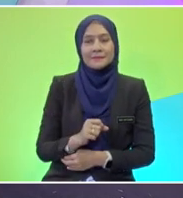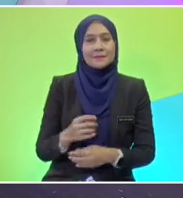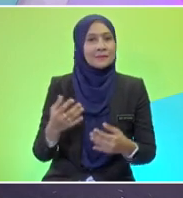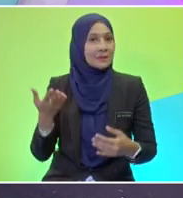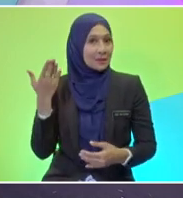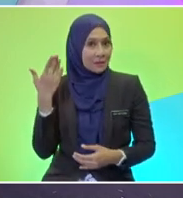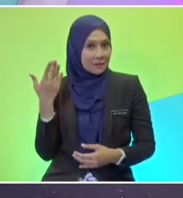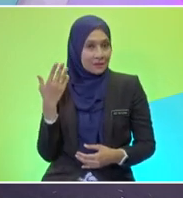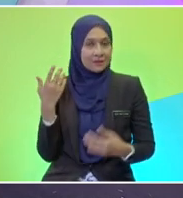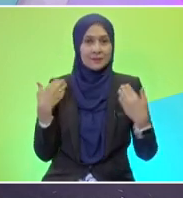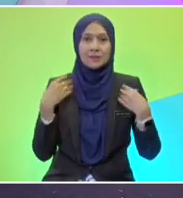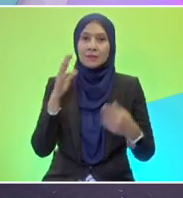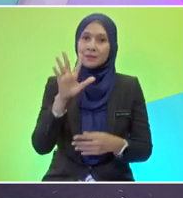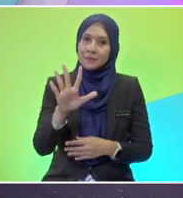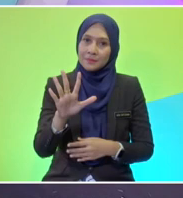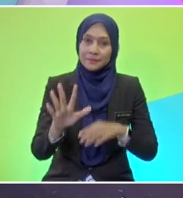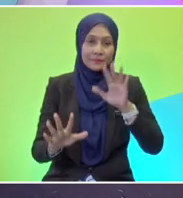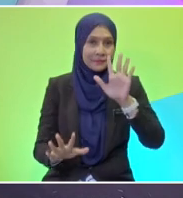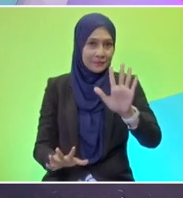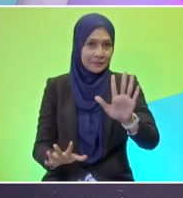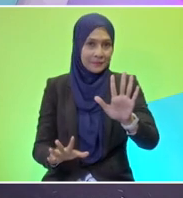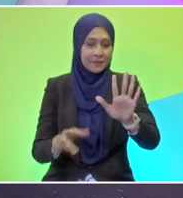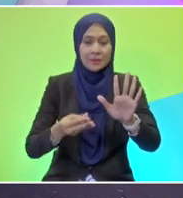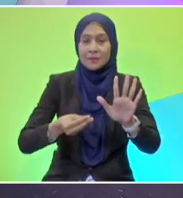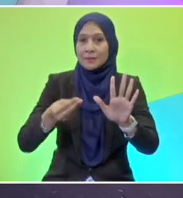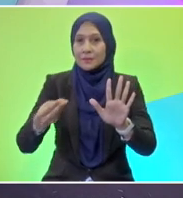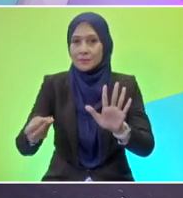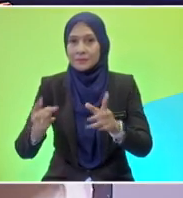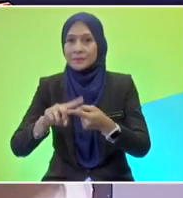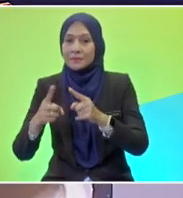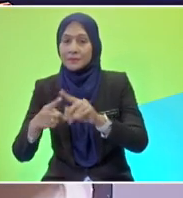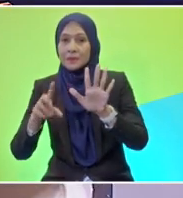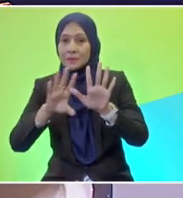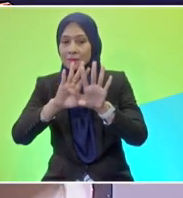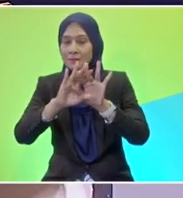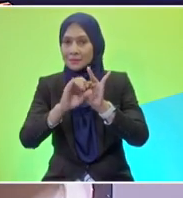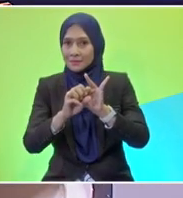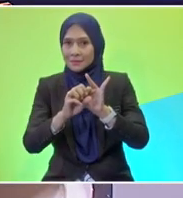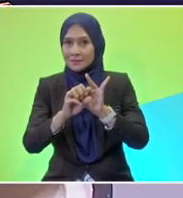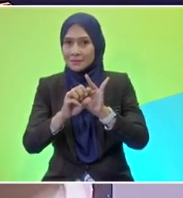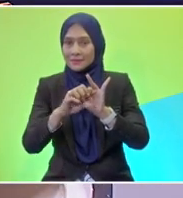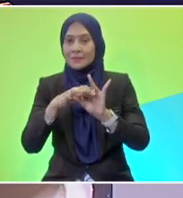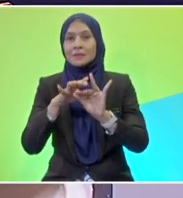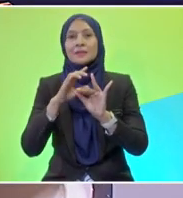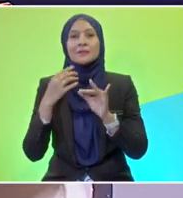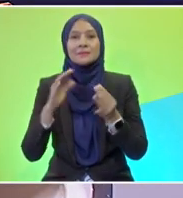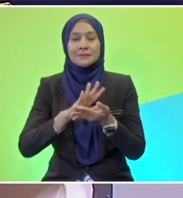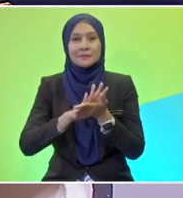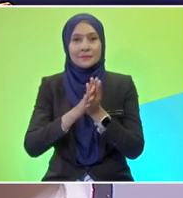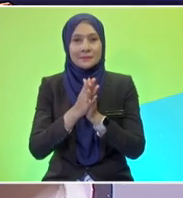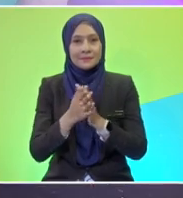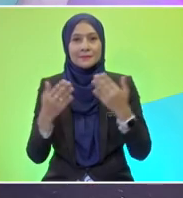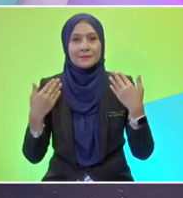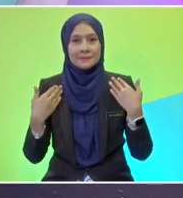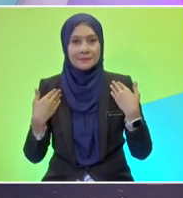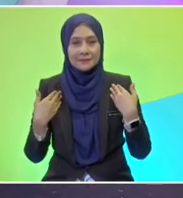bagi kawan tiga. Sama dengan apa ya? Berapa sama dengan berapa? Cikgu, saya tahu. Berapa baki apple yang tinggal?